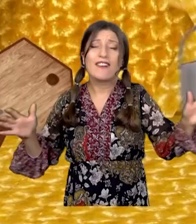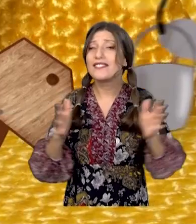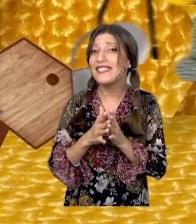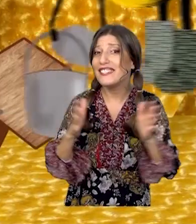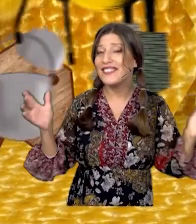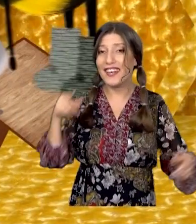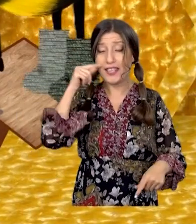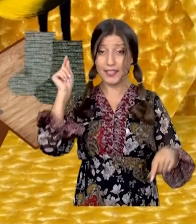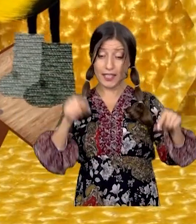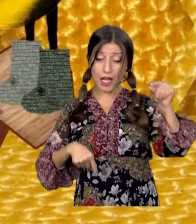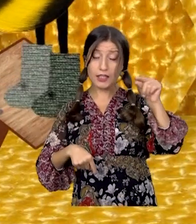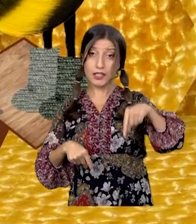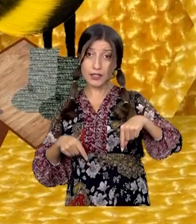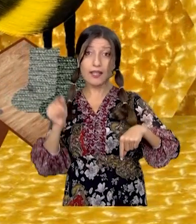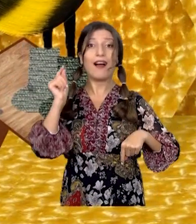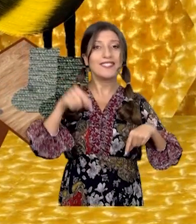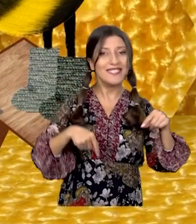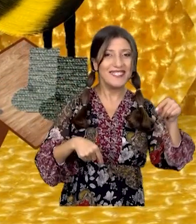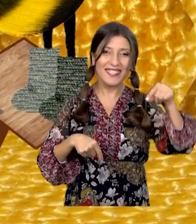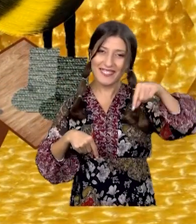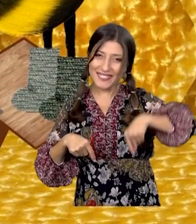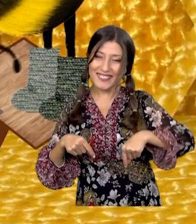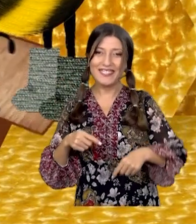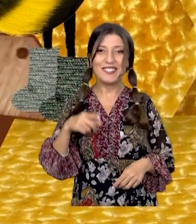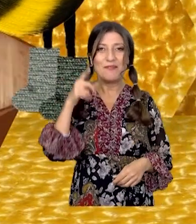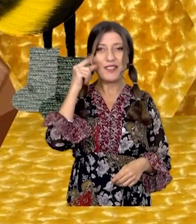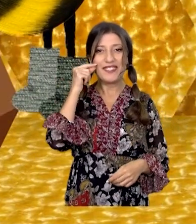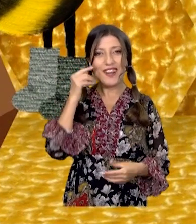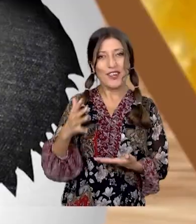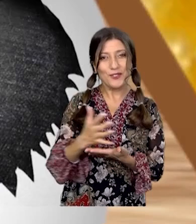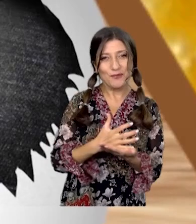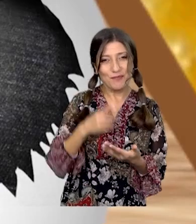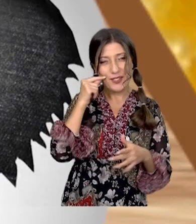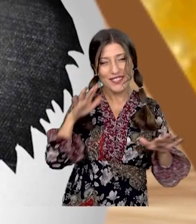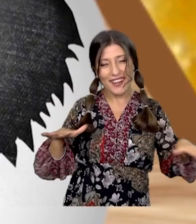հավակում մեղուներն անդիլ, կաթիլ, կաթիլ, կաթիլ,